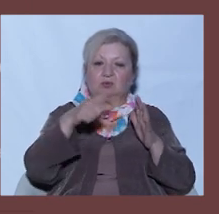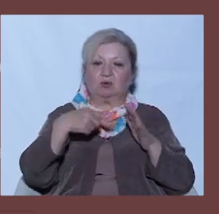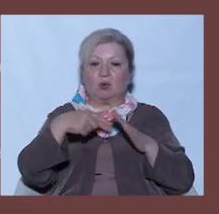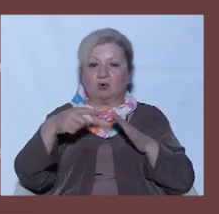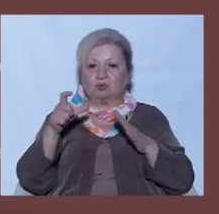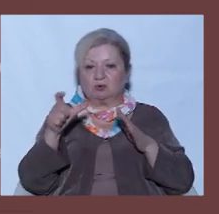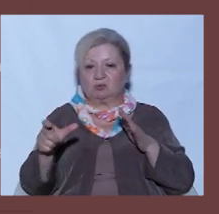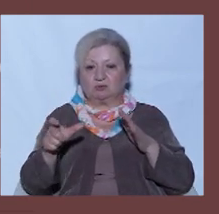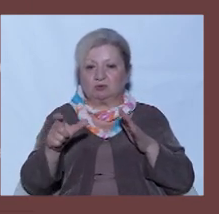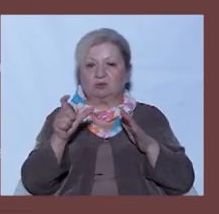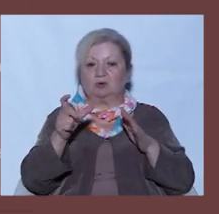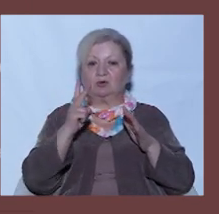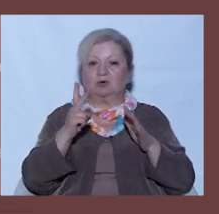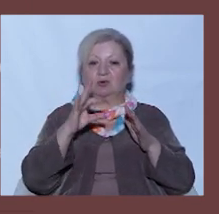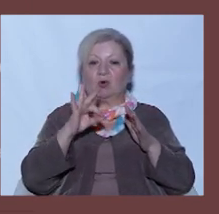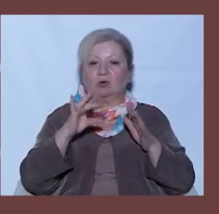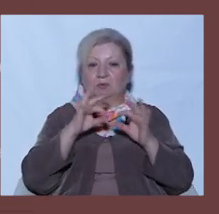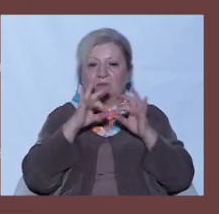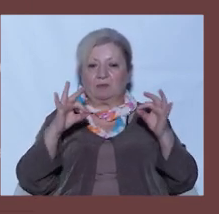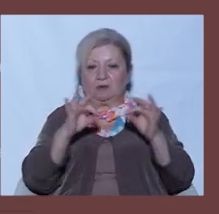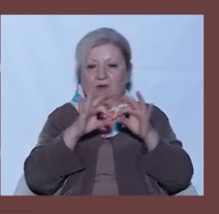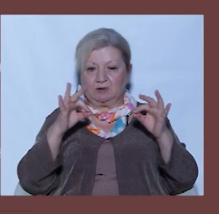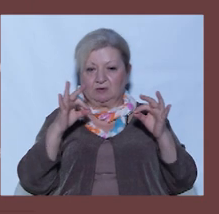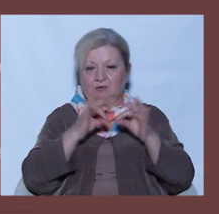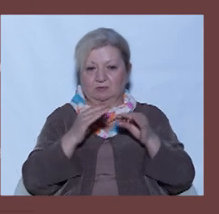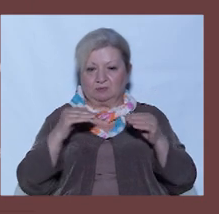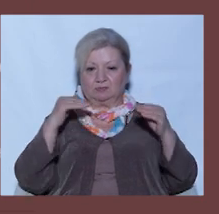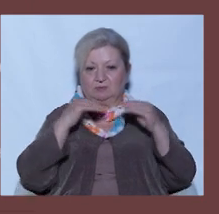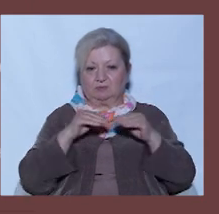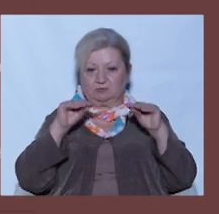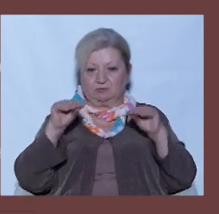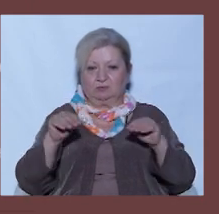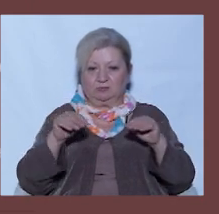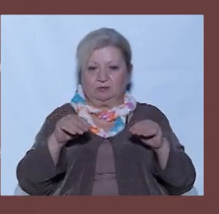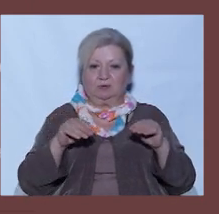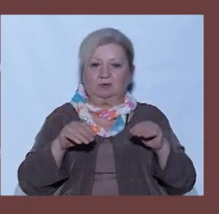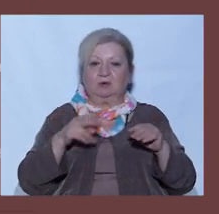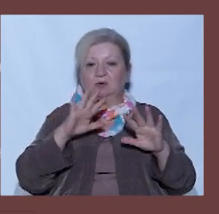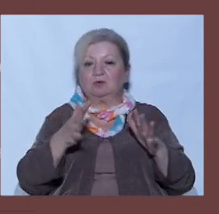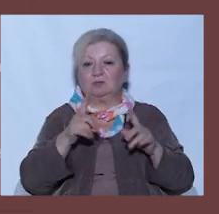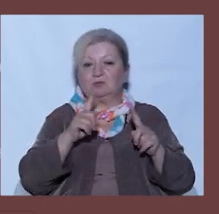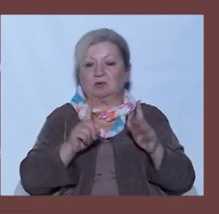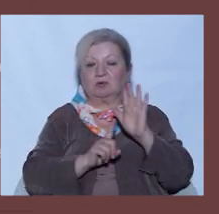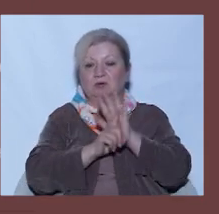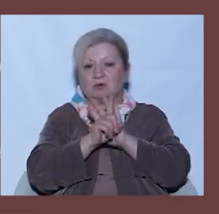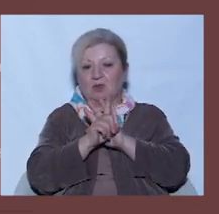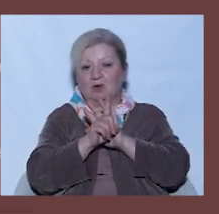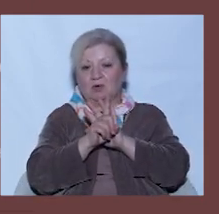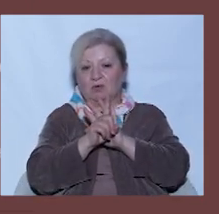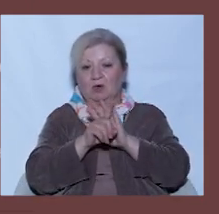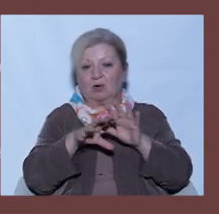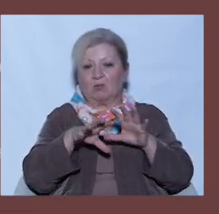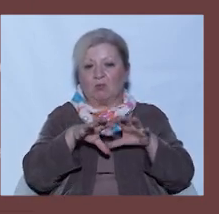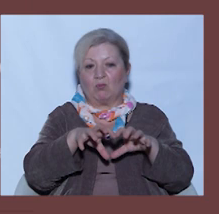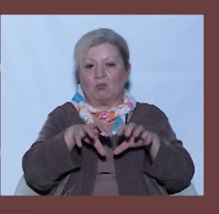კოჭასთან, ანუ კონდენსატორის ფირფიტები კოჭის პარალელურად დავსვათ. რა მოხდება? დაიწყო კონდენსატორმა